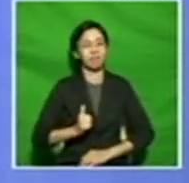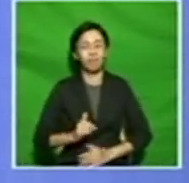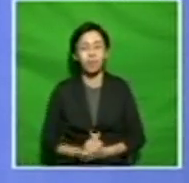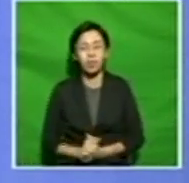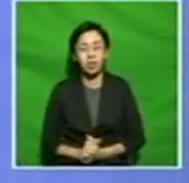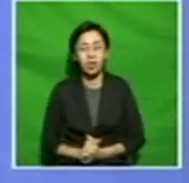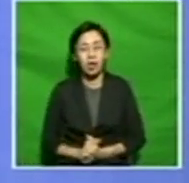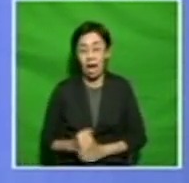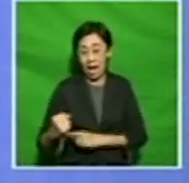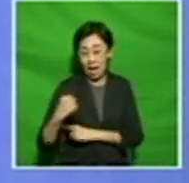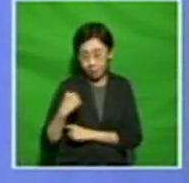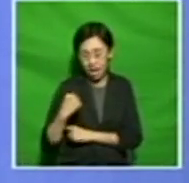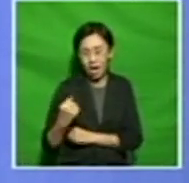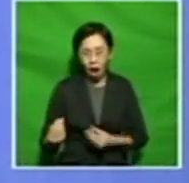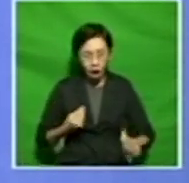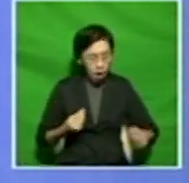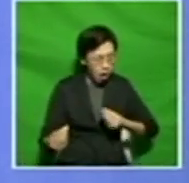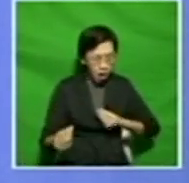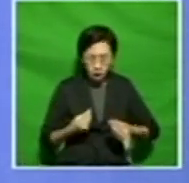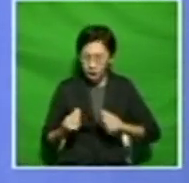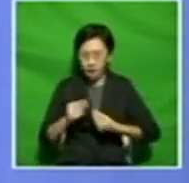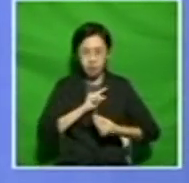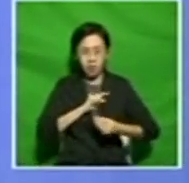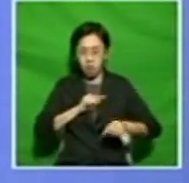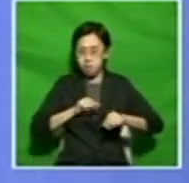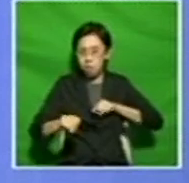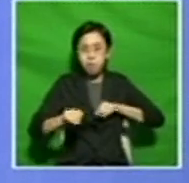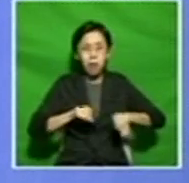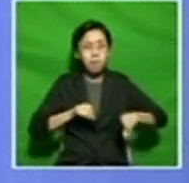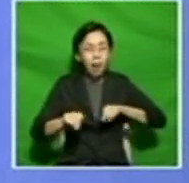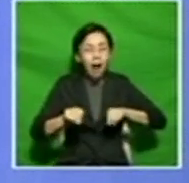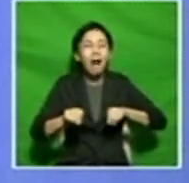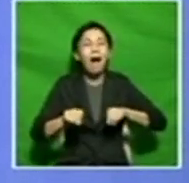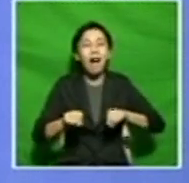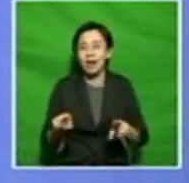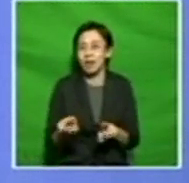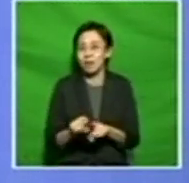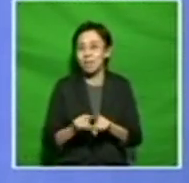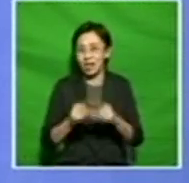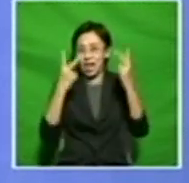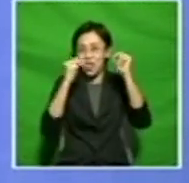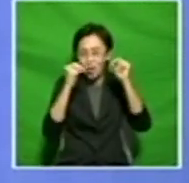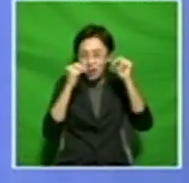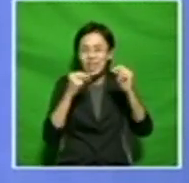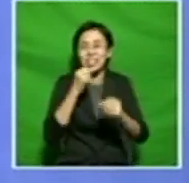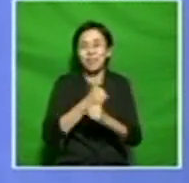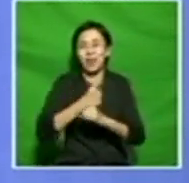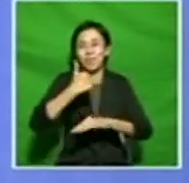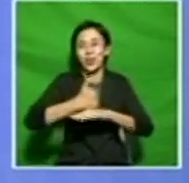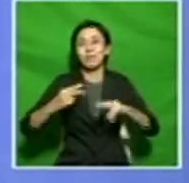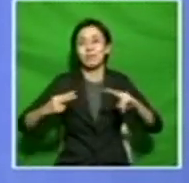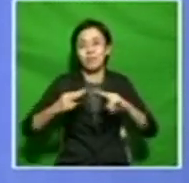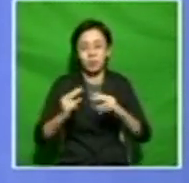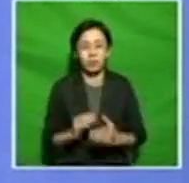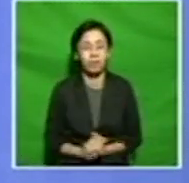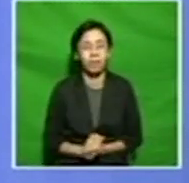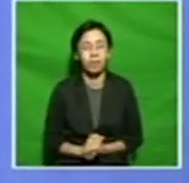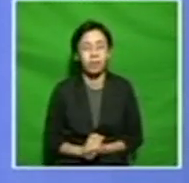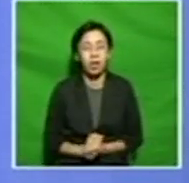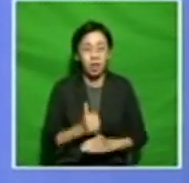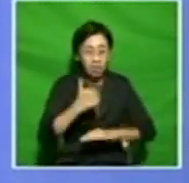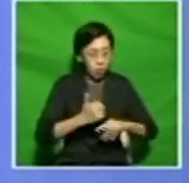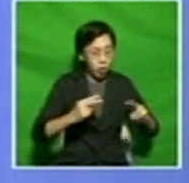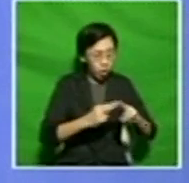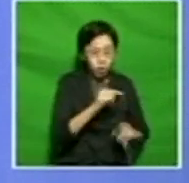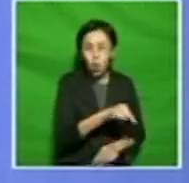ที่นี้หมายถึงว่าโอนอำนาจในการสั่งการเสมือนหนึ่งนายกเข้าไปเป็นเจ้ากระทรวงแต่ความจริงท่านรัฐมนตรีแต่ละท่าน